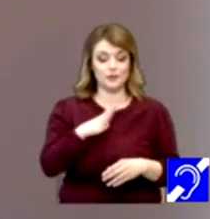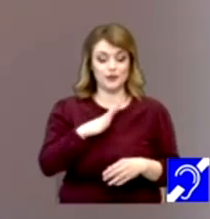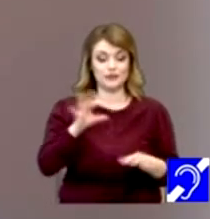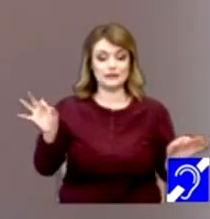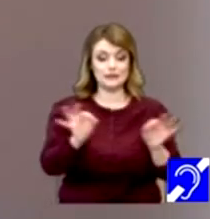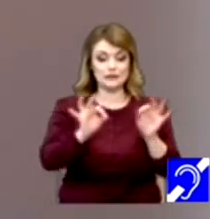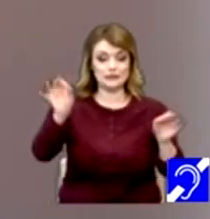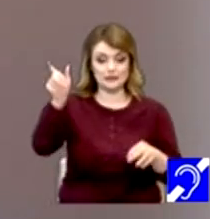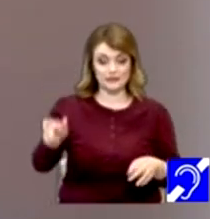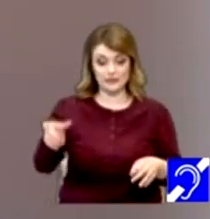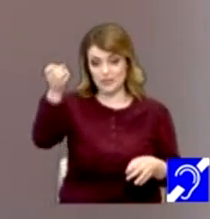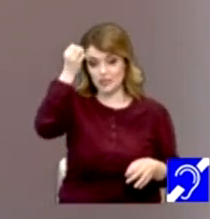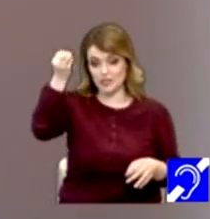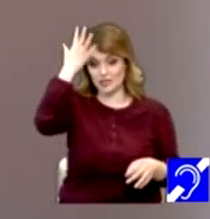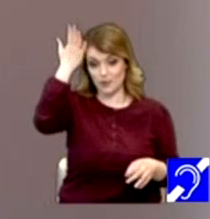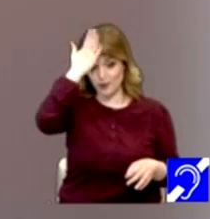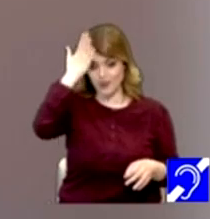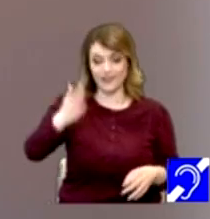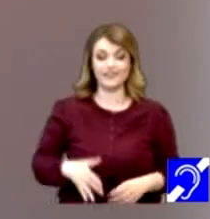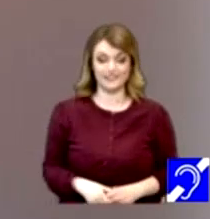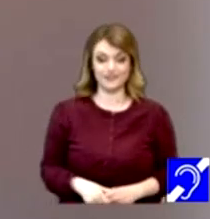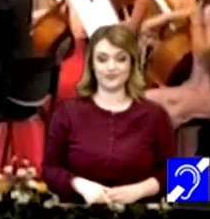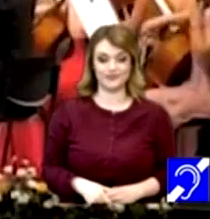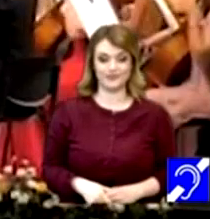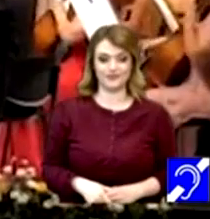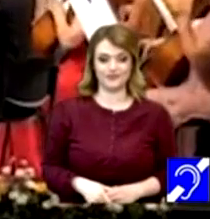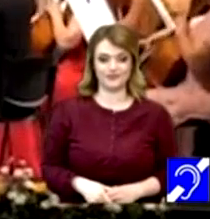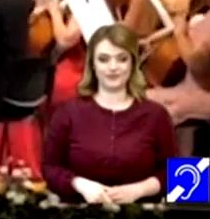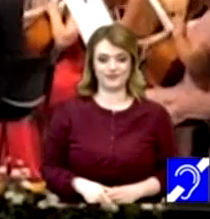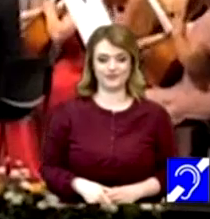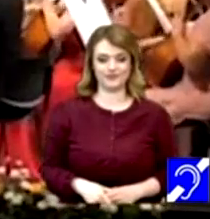pe pianistul japonez Nobuo Kitsuji.